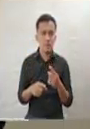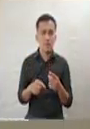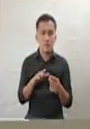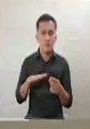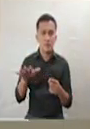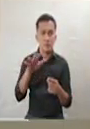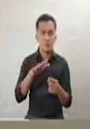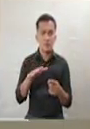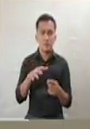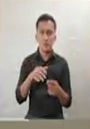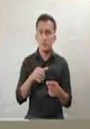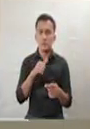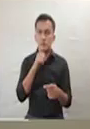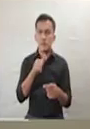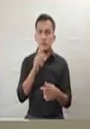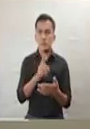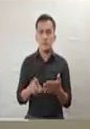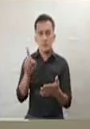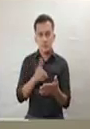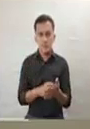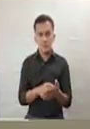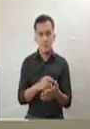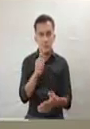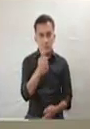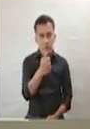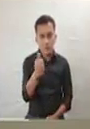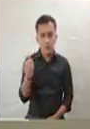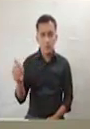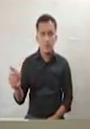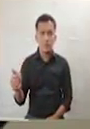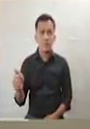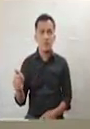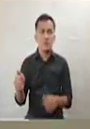hindi i-discriminate. So, nasa sa inyo na yon, nasa sa mga